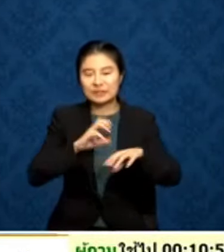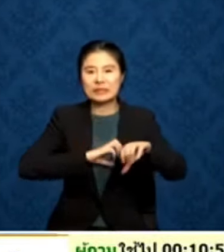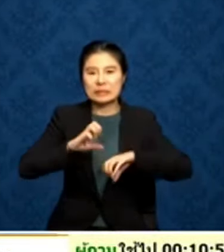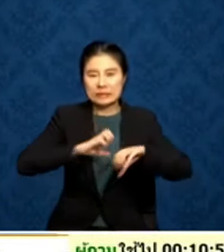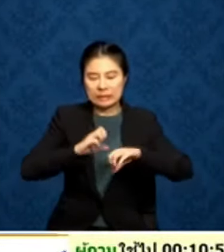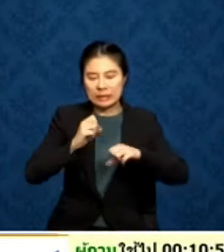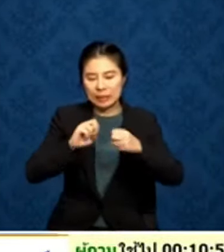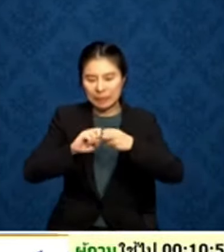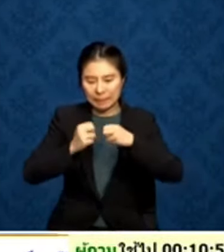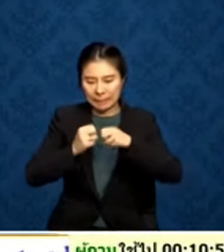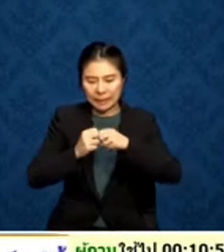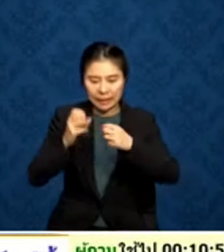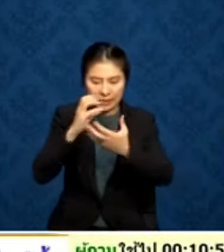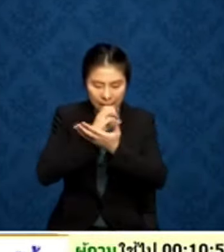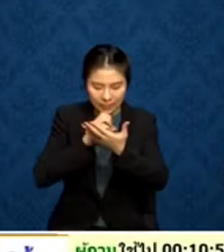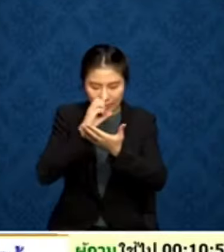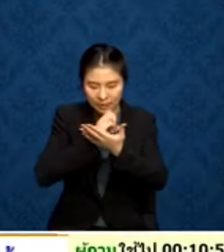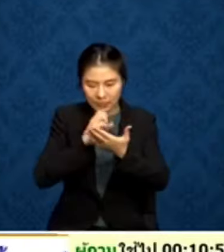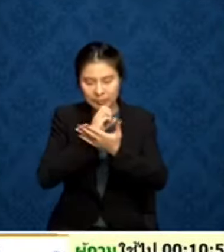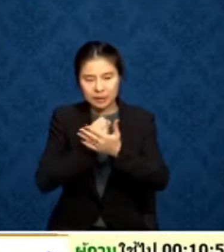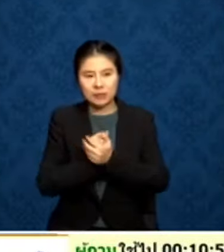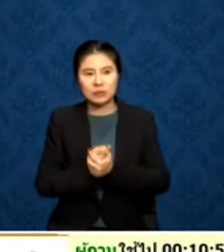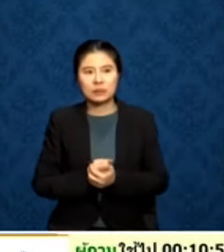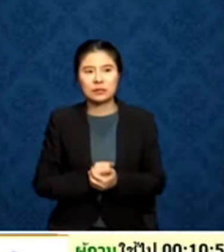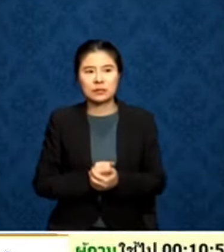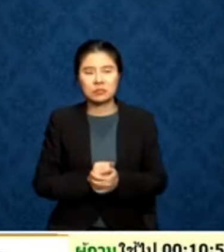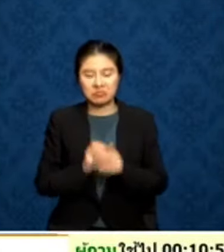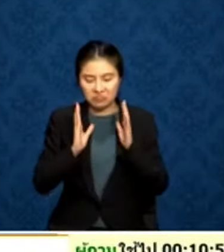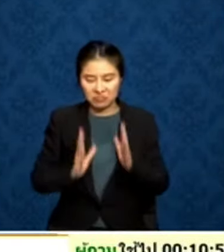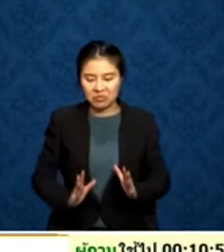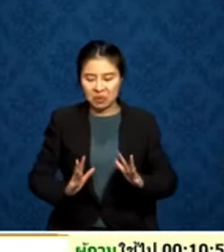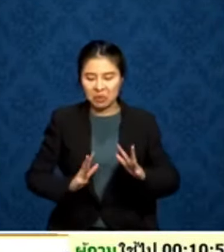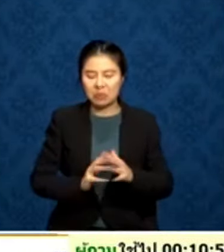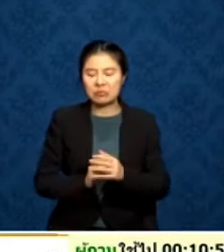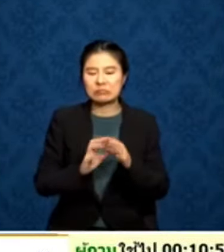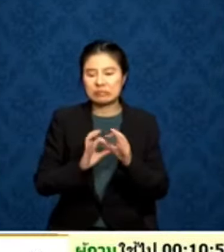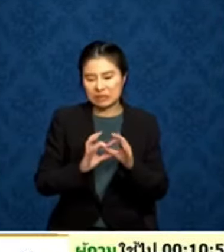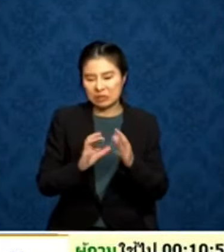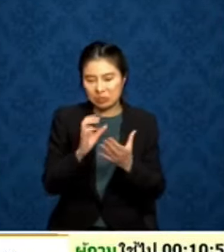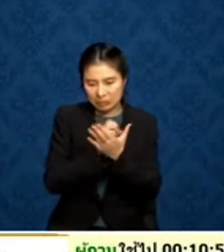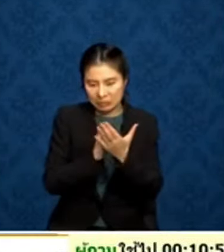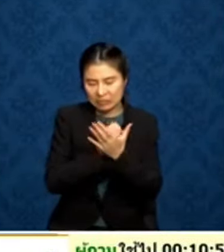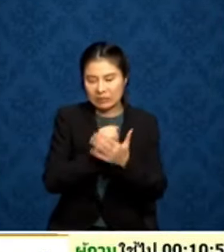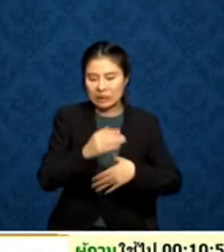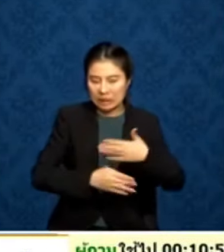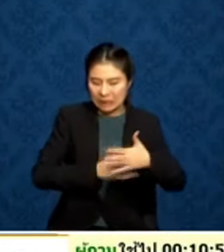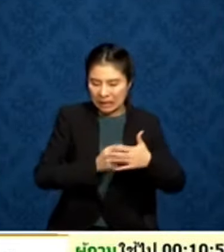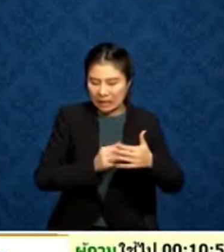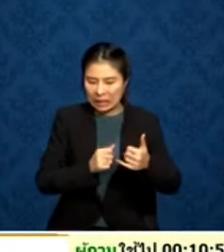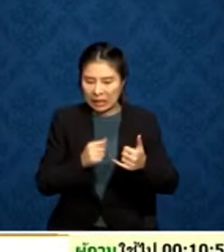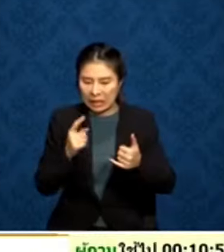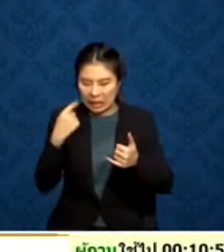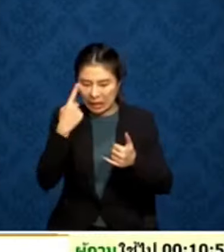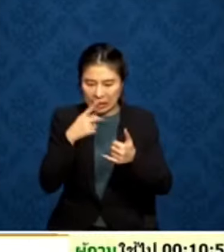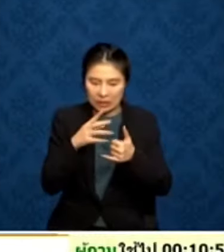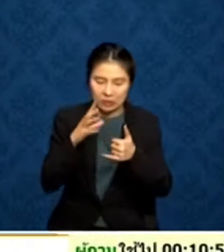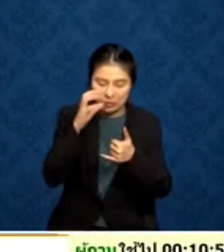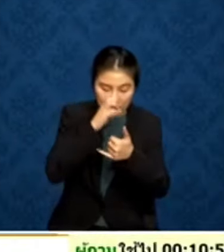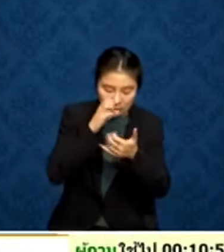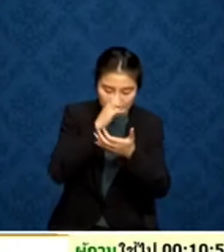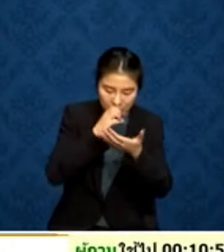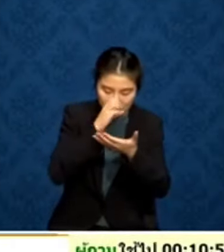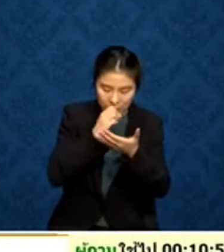าเสพติดเรื่องของผู้คนที่เกี่ยวข้องเรื่องของการบำบัดรักษาเนี่ยท่านถือเป็นน